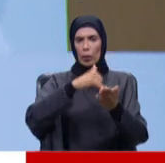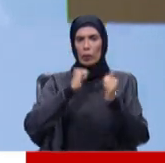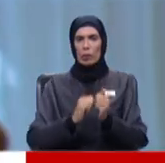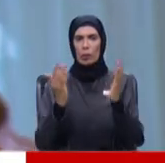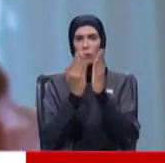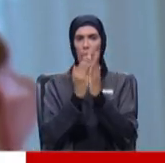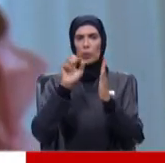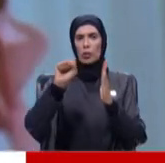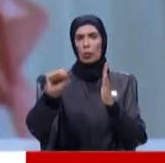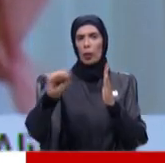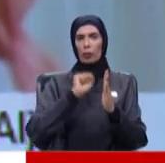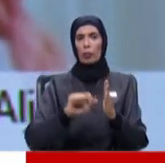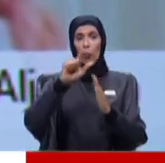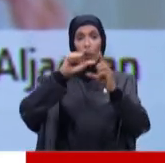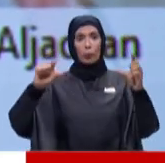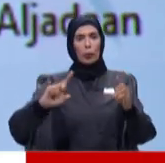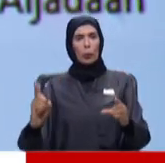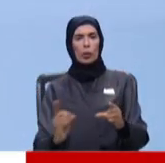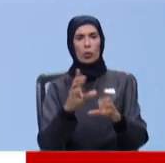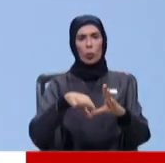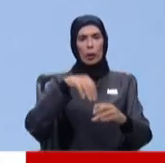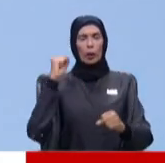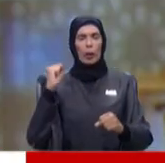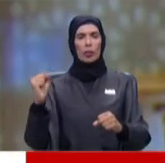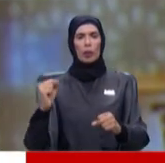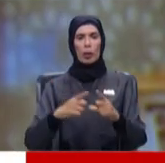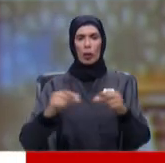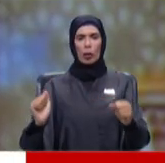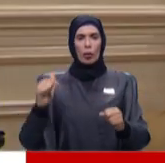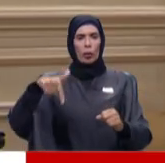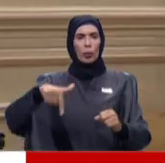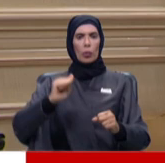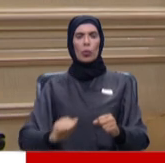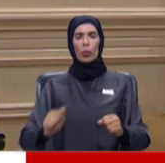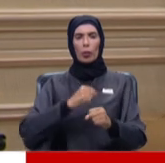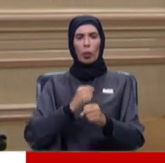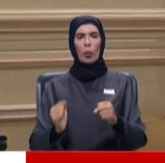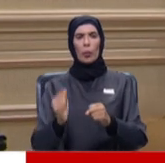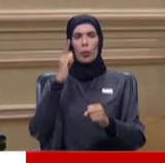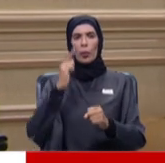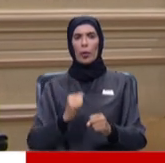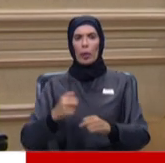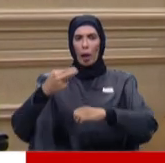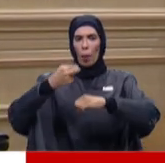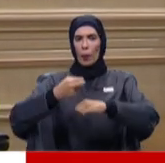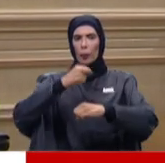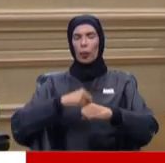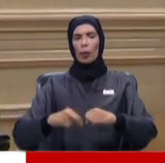والدراسة الخاصة بإيجاد تعريف موحد للمنتج الوطني الخليجي ووضع مشروع قواعد